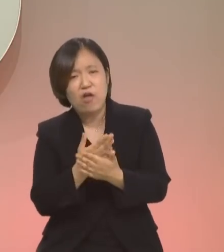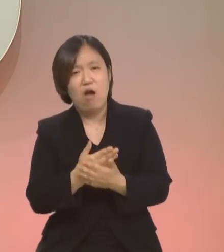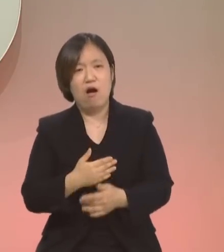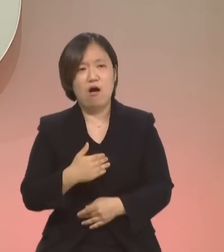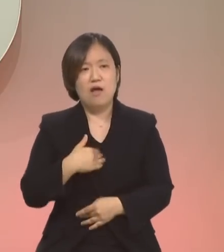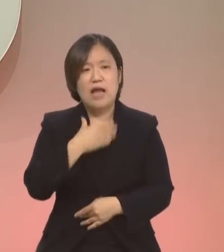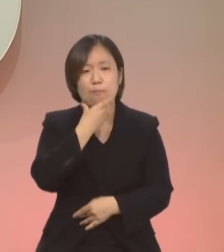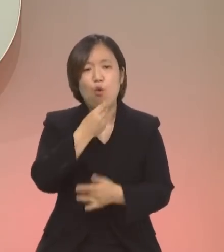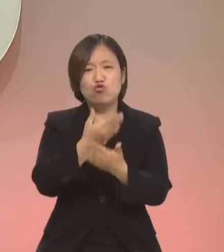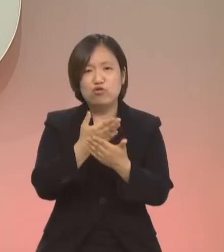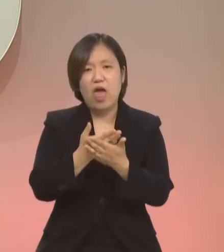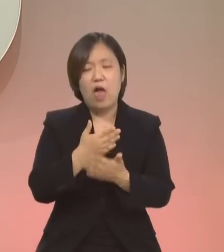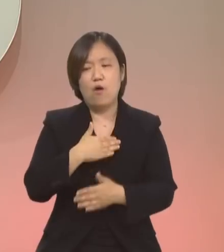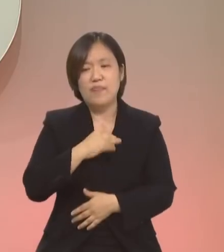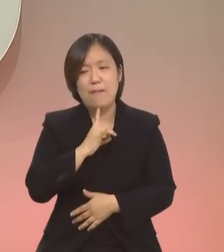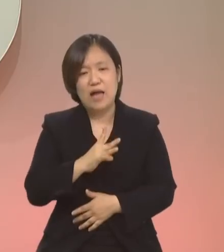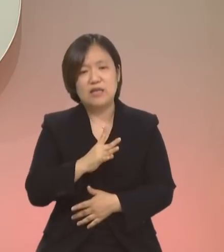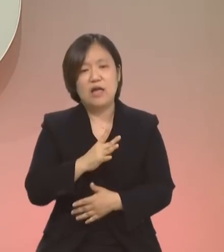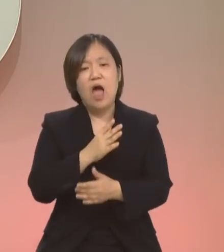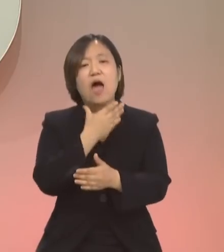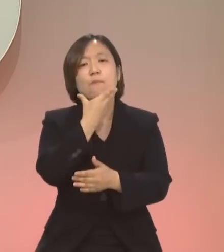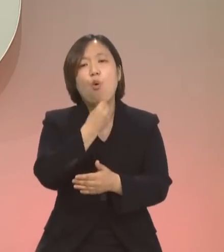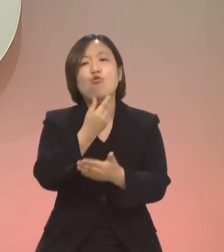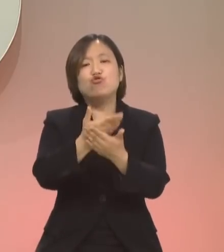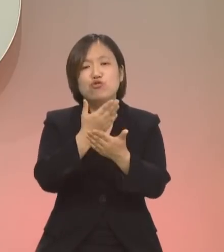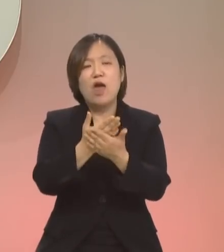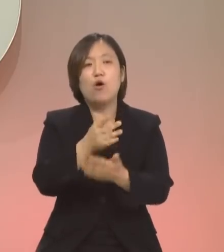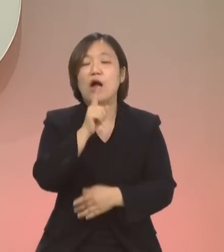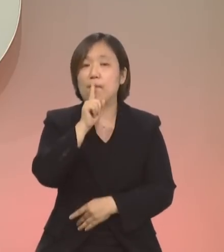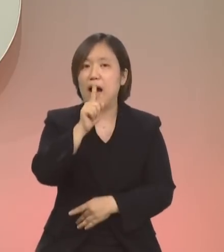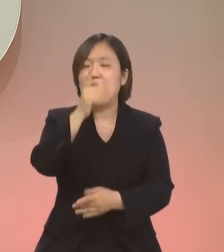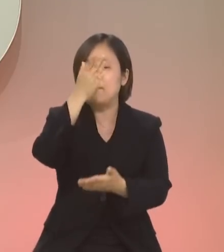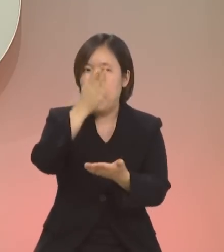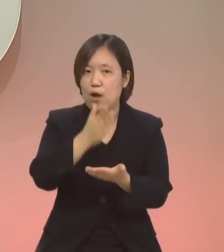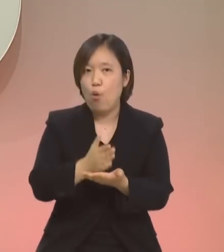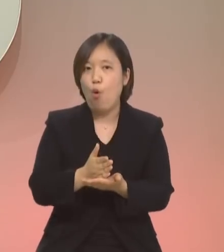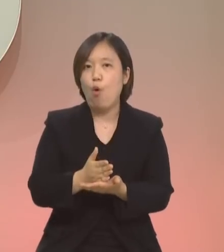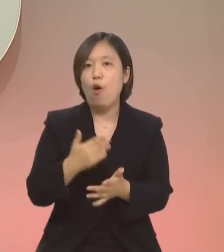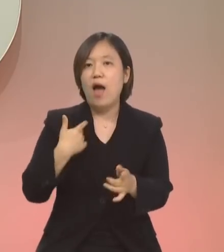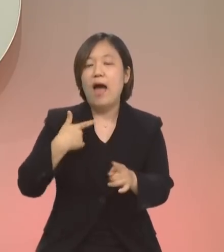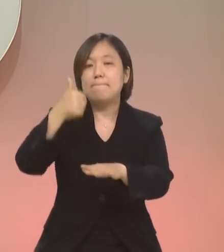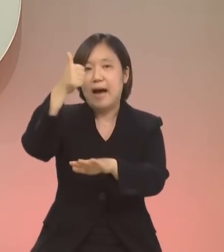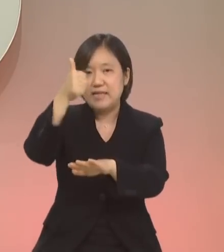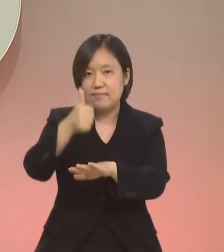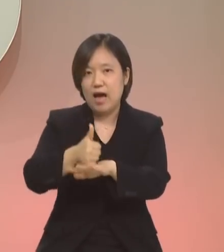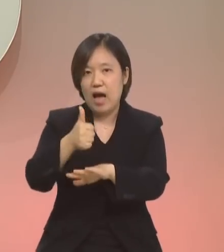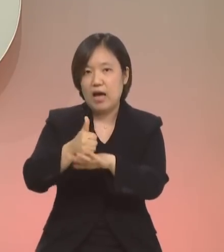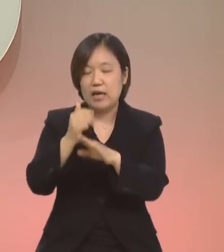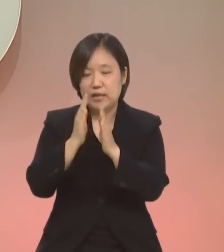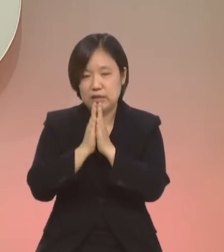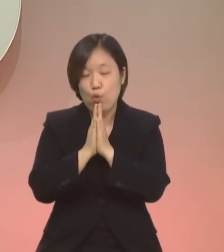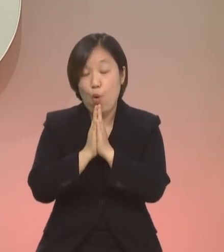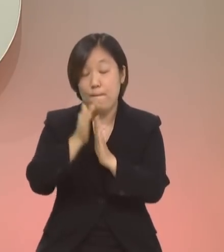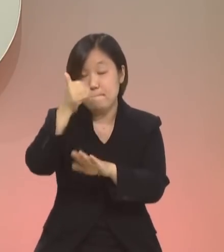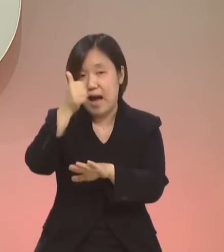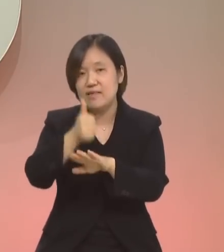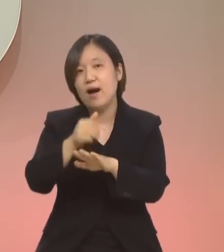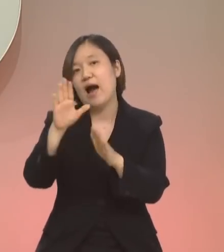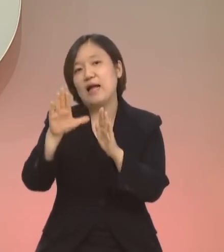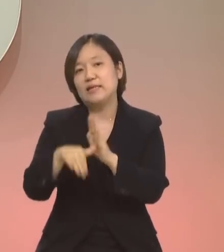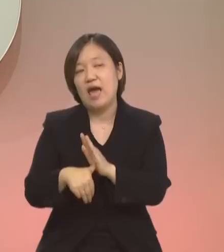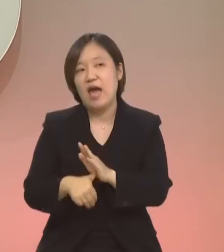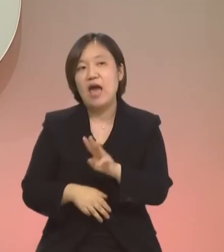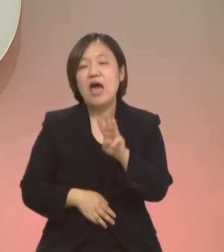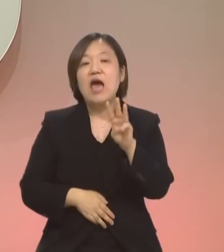마시고 기도의 마지막에는 기도의 마지막에는 반드시 사홍 사원 중생을